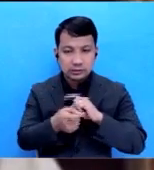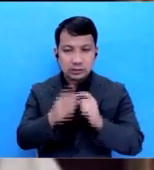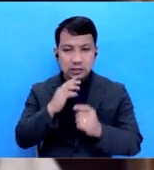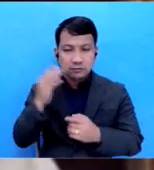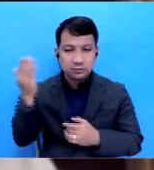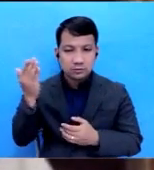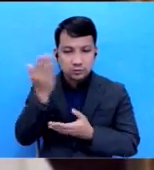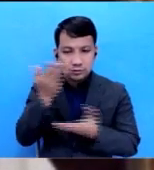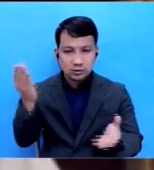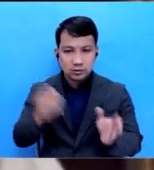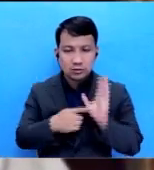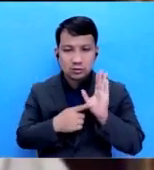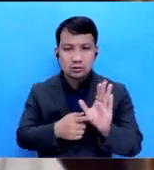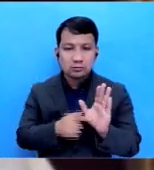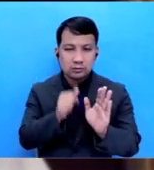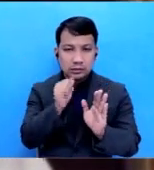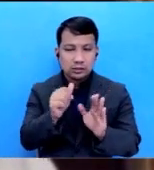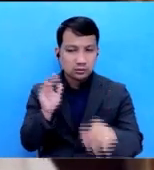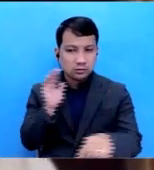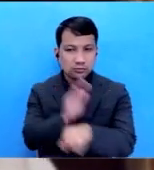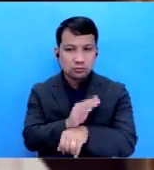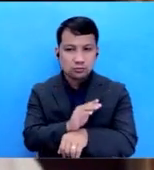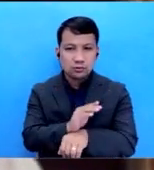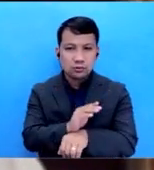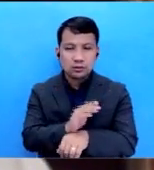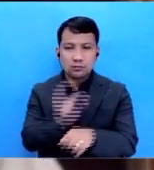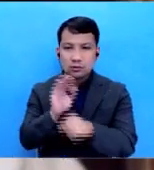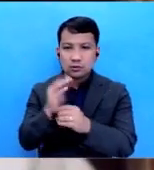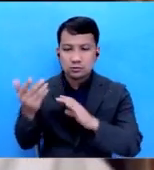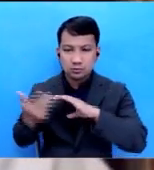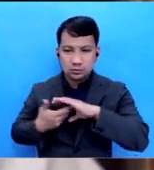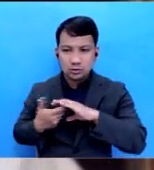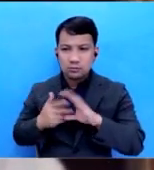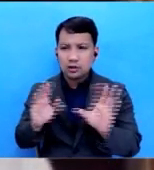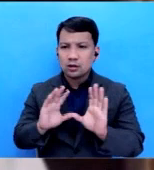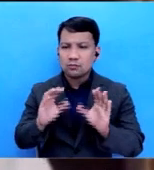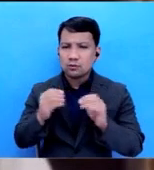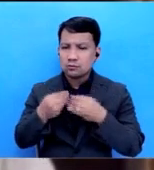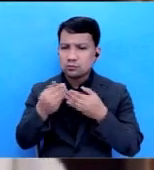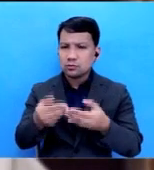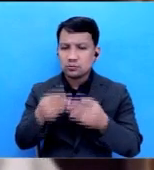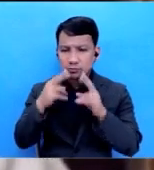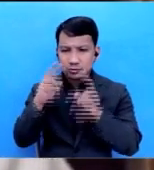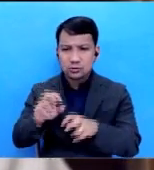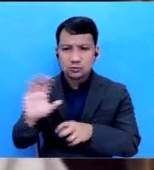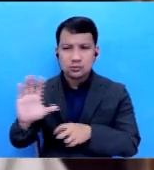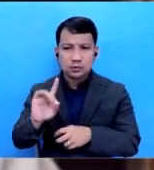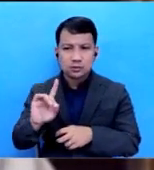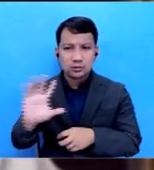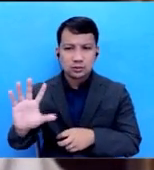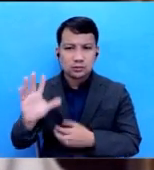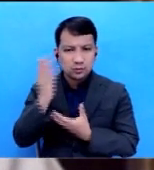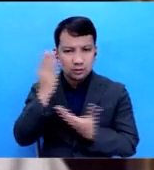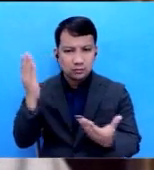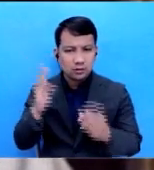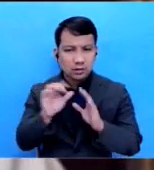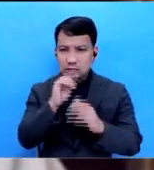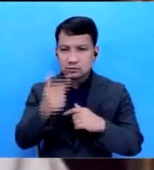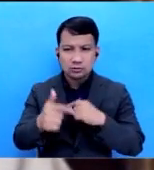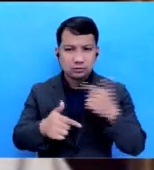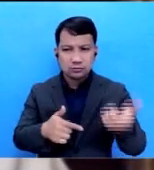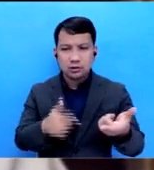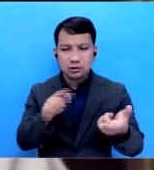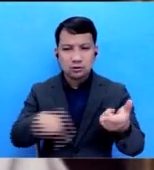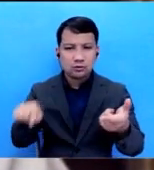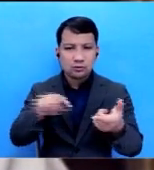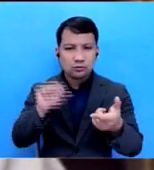si Topacio na hindi pinilit at tinakot ang kanyang mga kliyente sa pagtestigo laban kay De Lima. Hindi raw babaliktad ang mga ito,